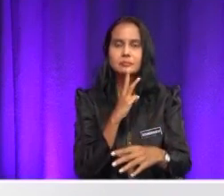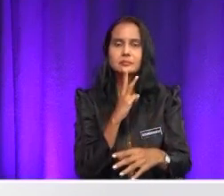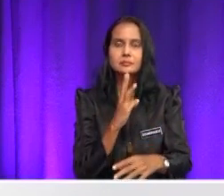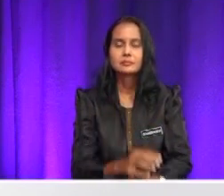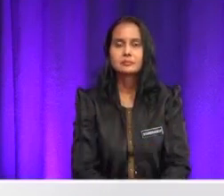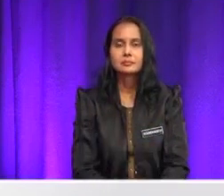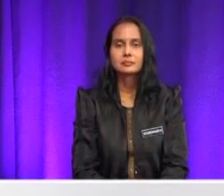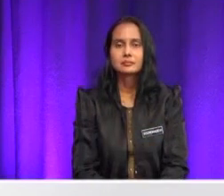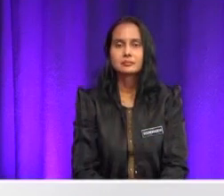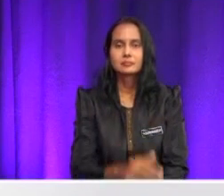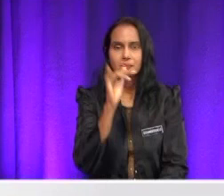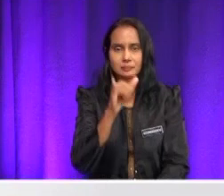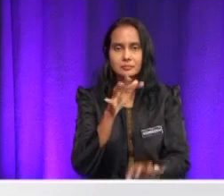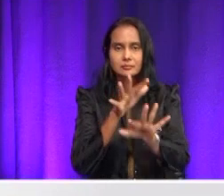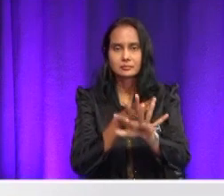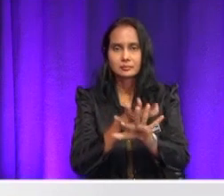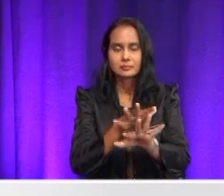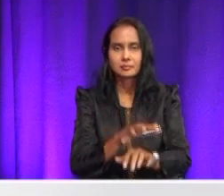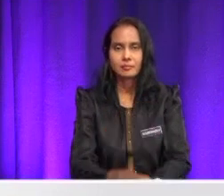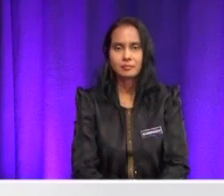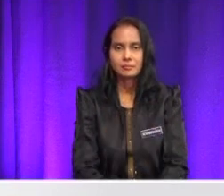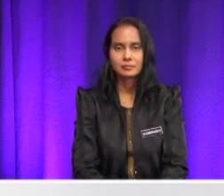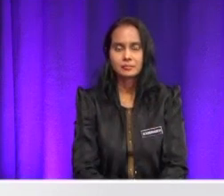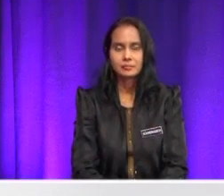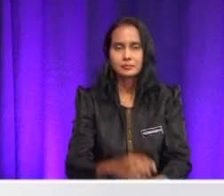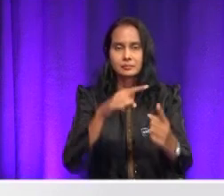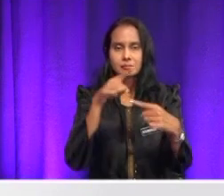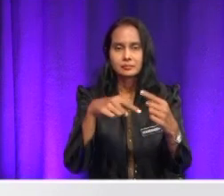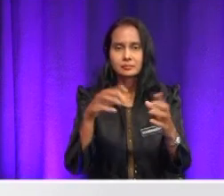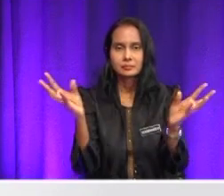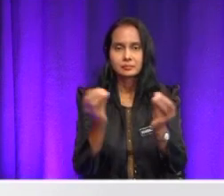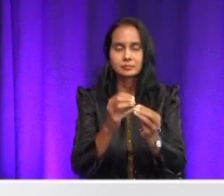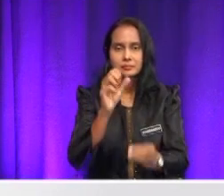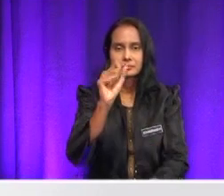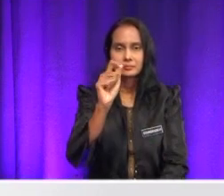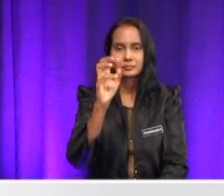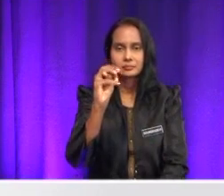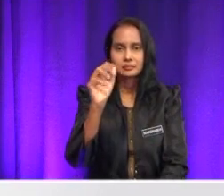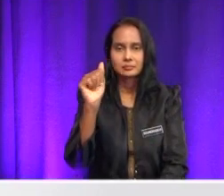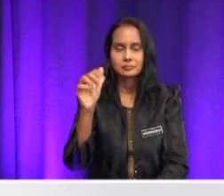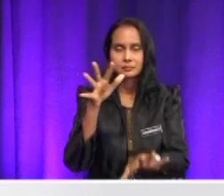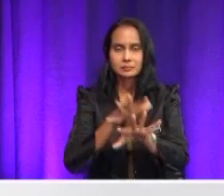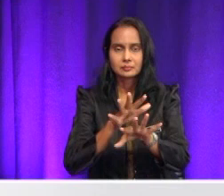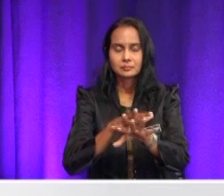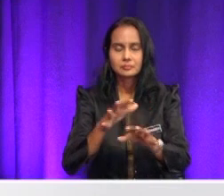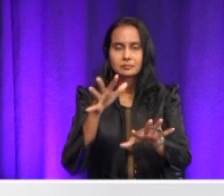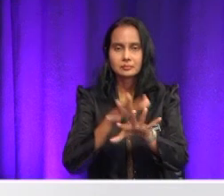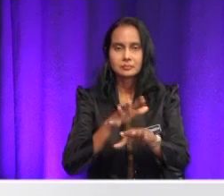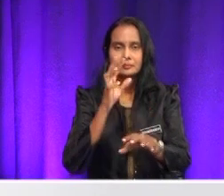yang banyak yang banyak maknanya beda jumlah stomata banyak banyaklah dengan mudah